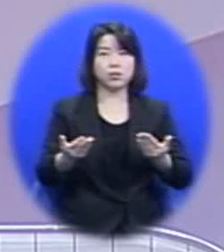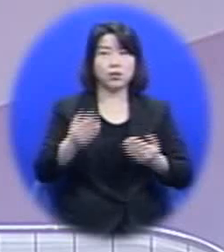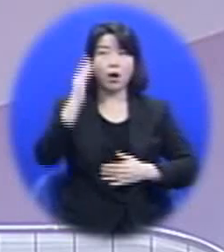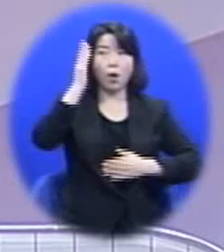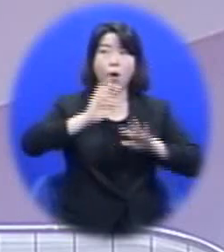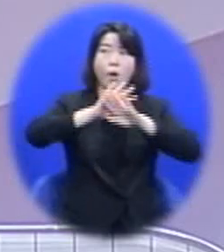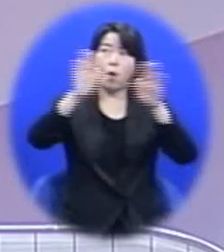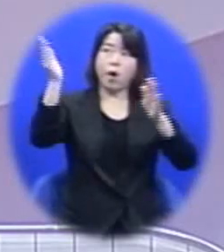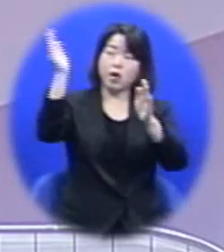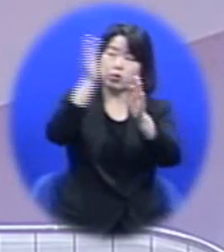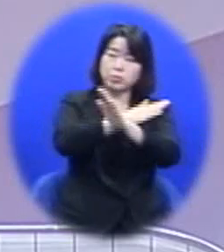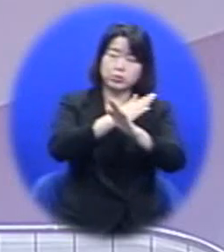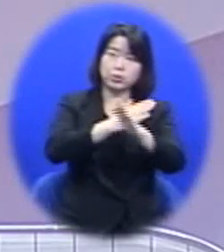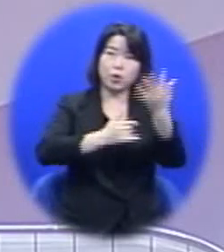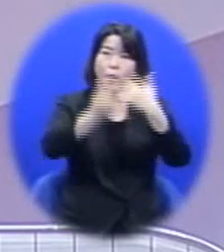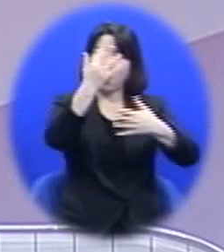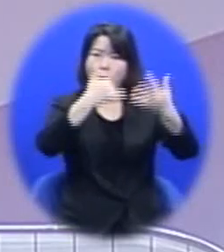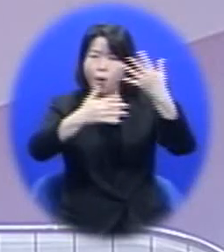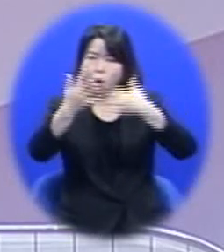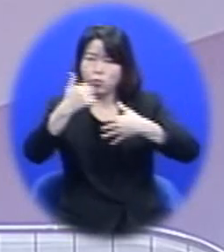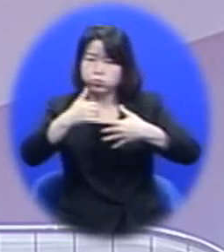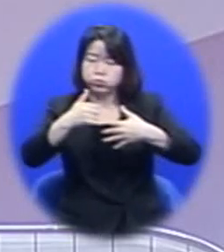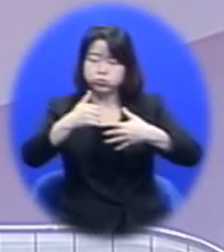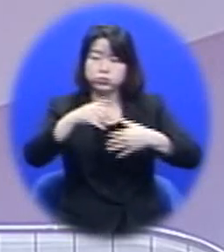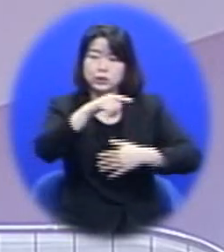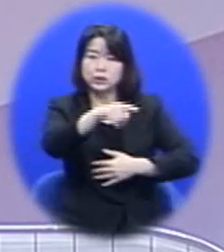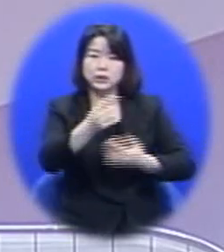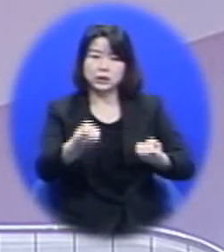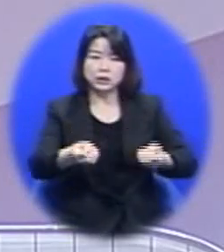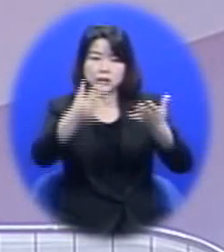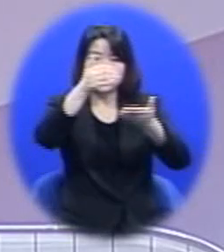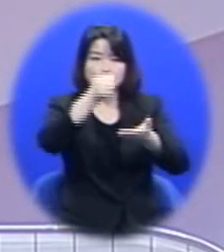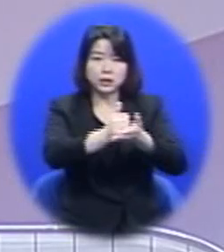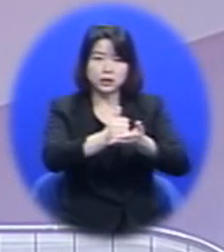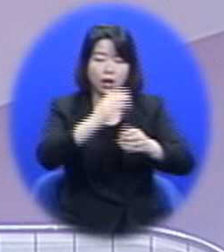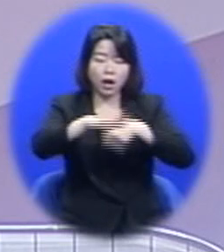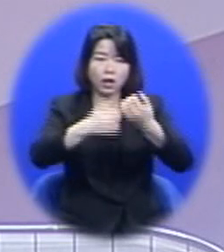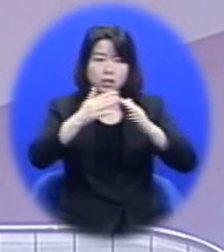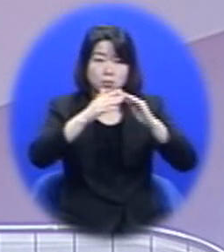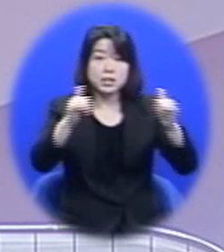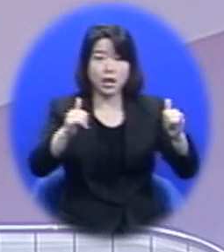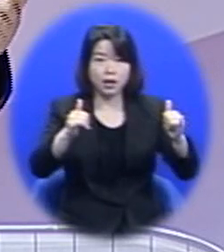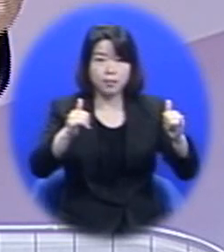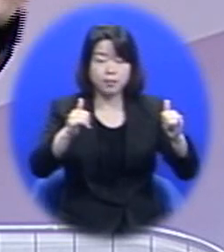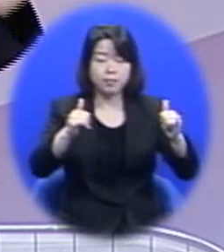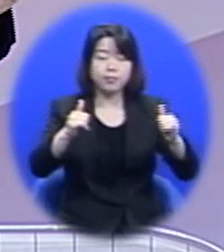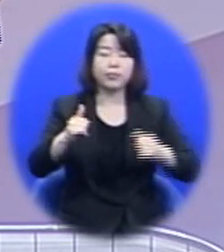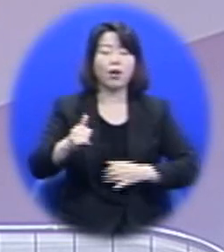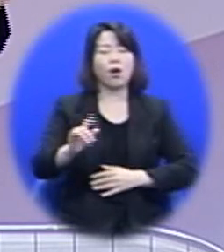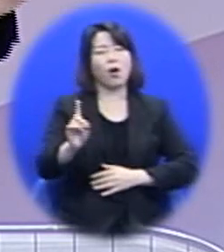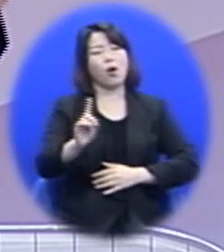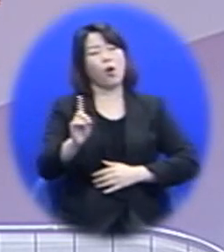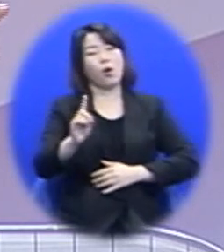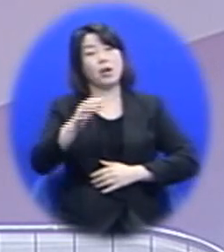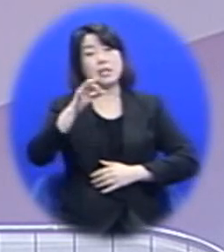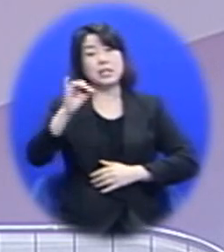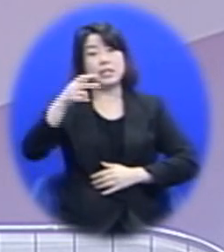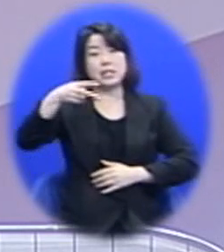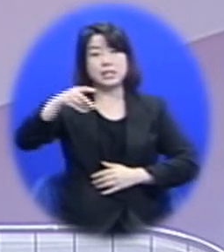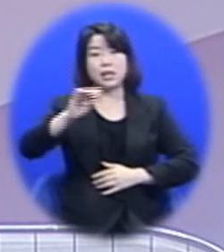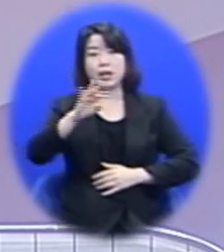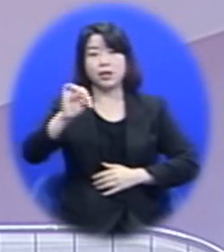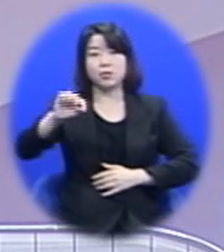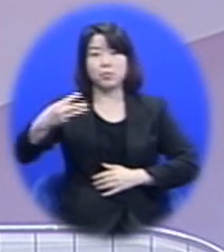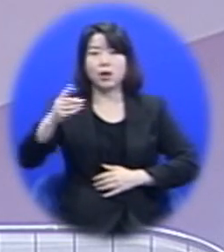하늘에서 불을 내려서 제물을 불태웠던 이 제사장이, 이 선지자가 아니 이세벨이 뭐가 무서워서